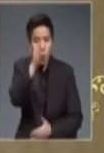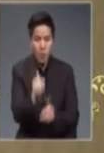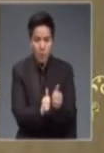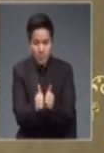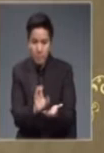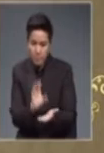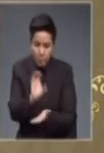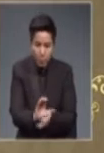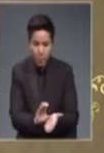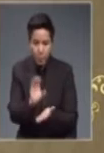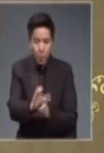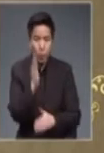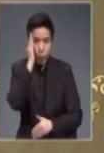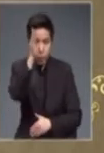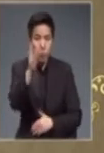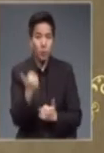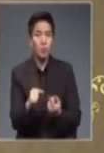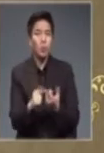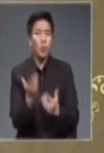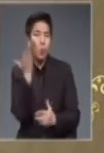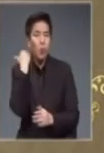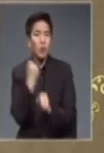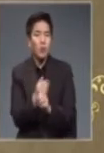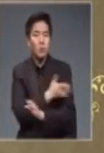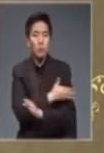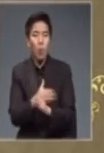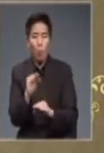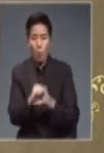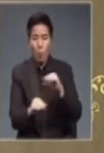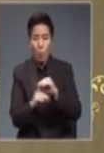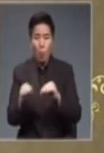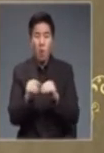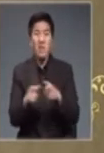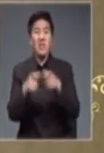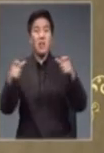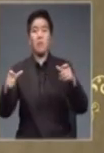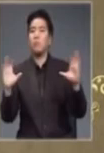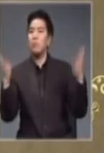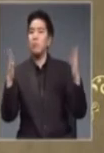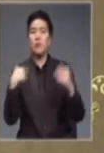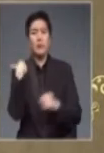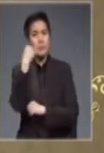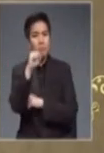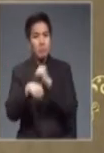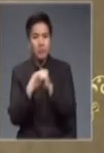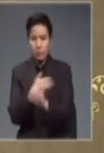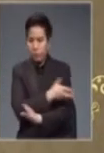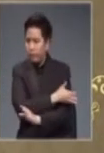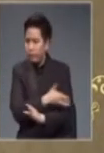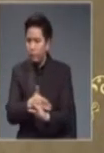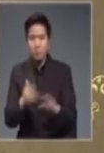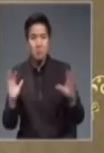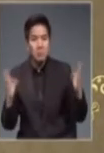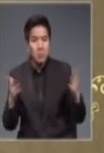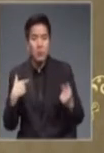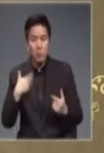เราได้ปรับแก้ไปแล้วในระหว่างนี้26กิจกรรมที่เหลือก็ทยอยดำเนินการกันทำอย่างต่อเนื่องนะครับภายใต้การบูร